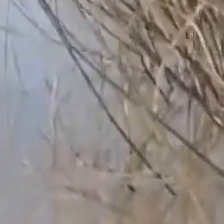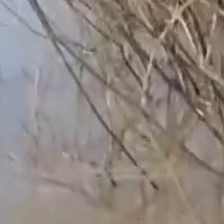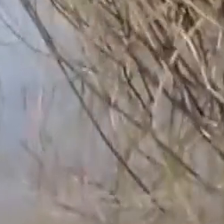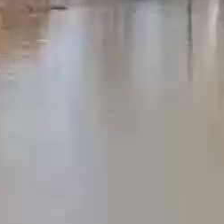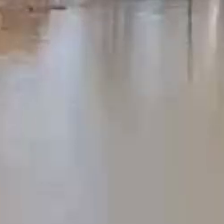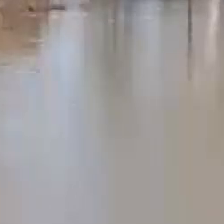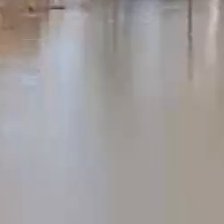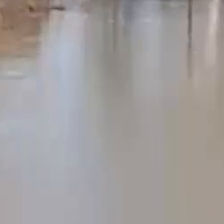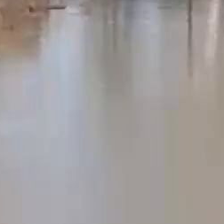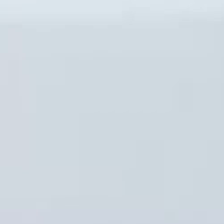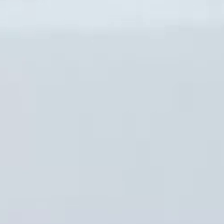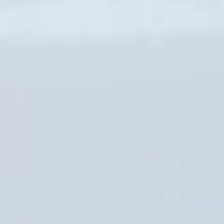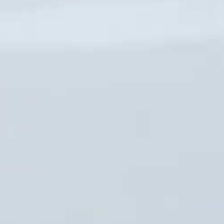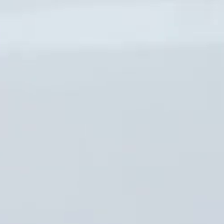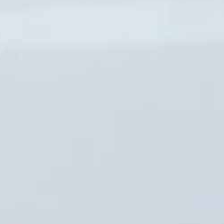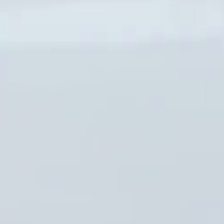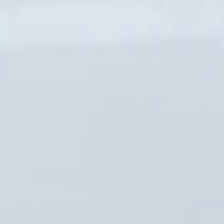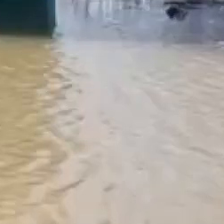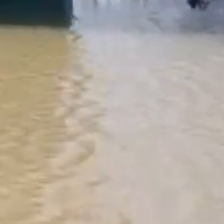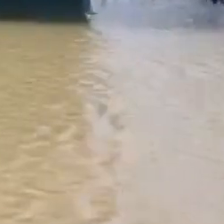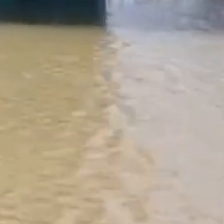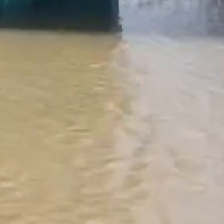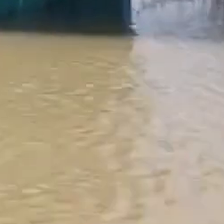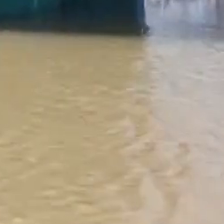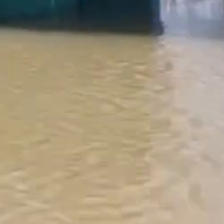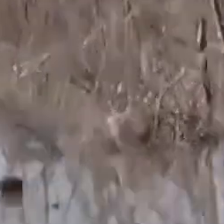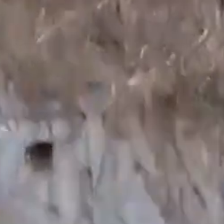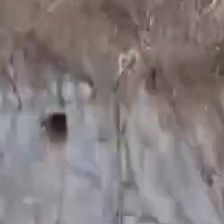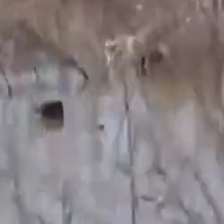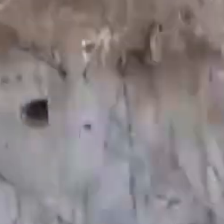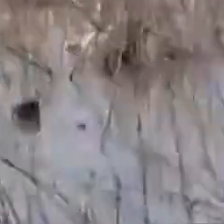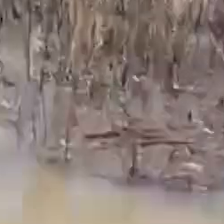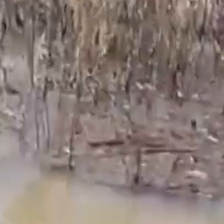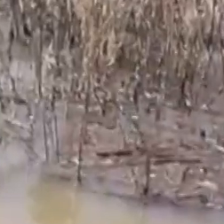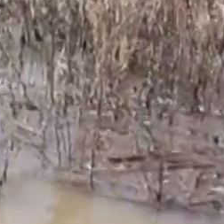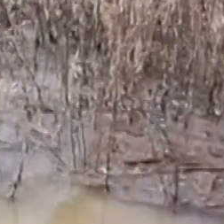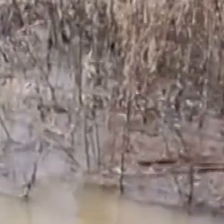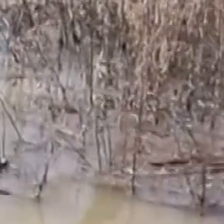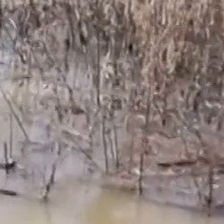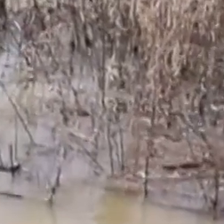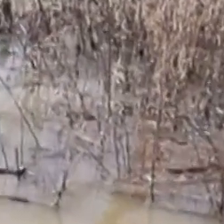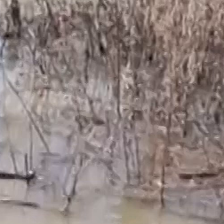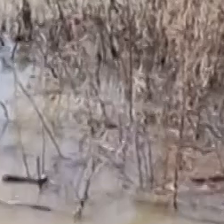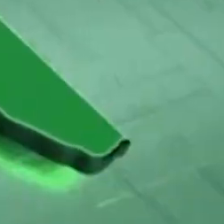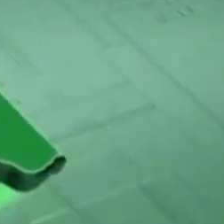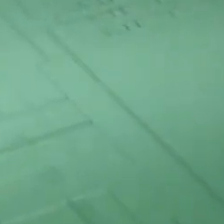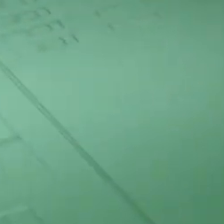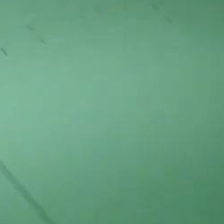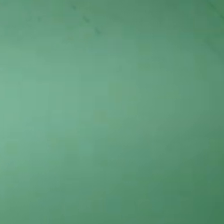Около 700 дачных участков затопило в Петропавловске из-за разлива реки Исиль. Надвигается вторая волна паводков.